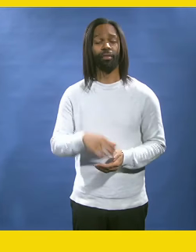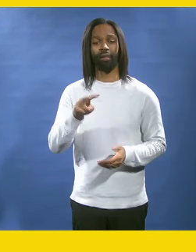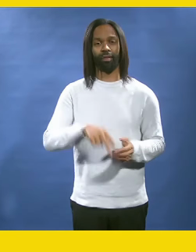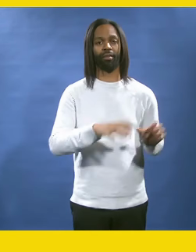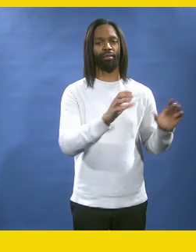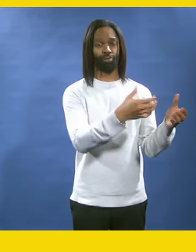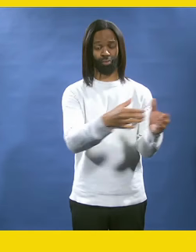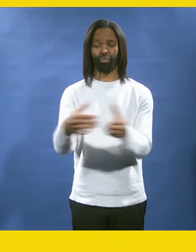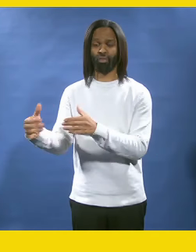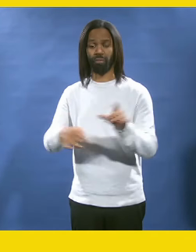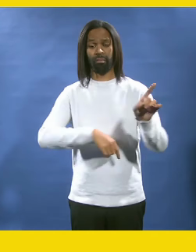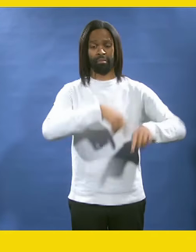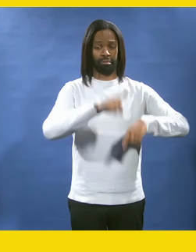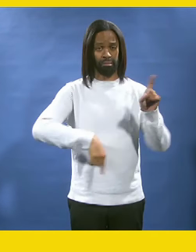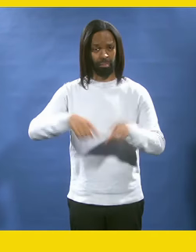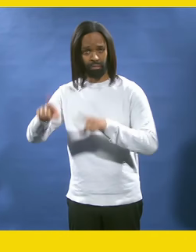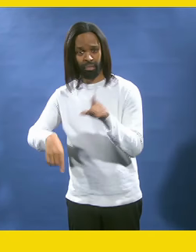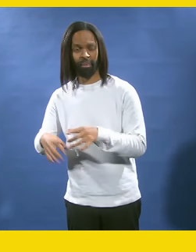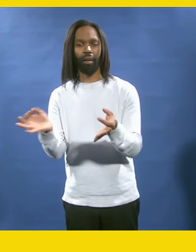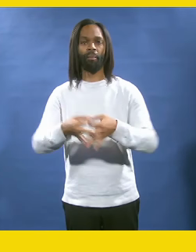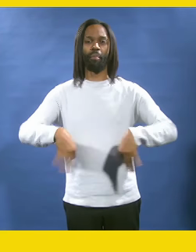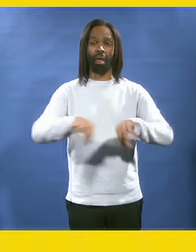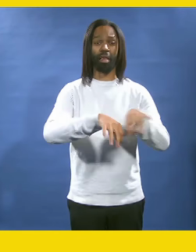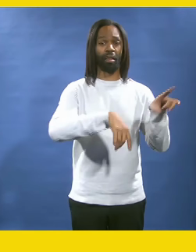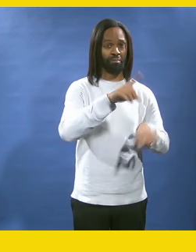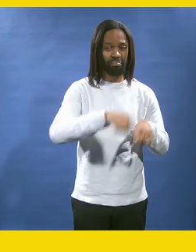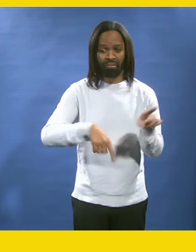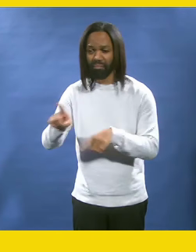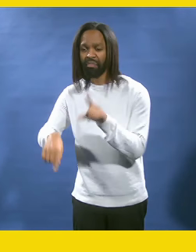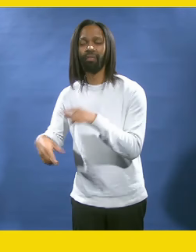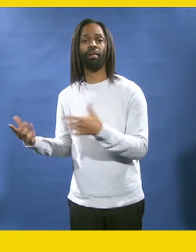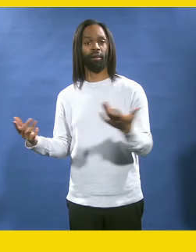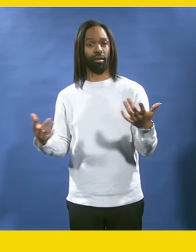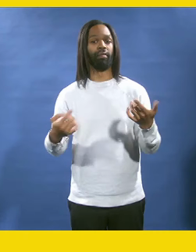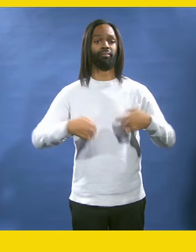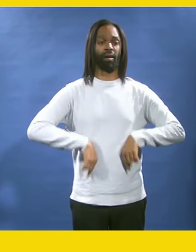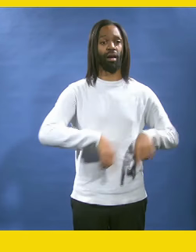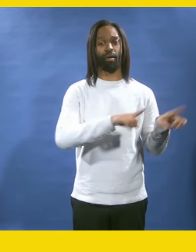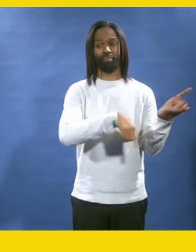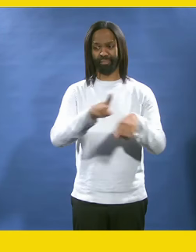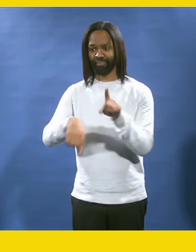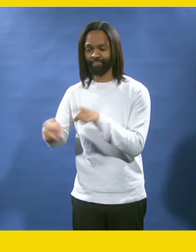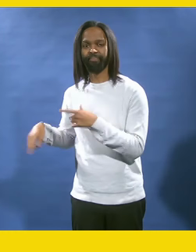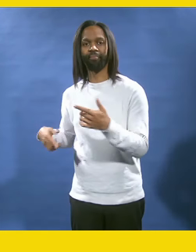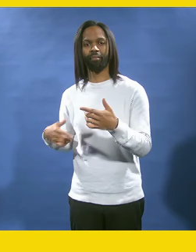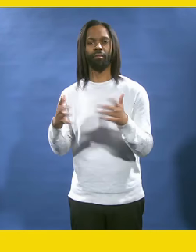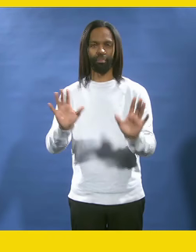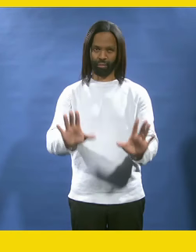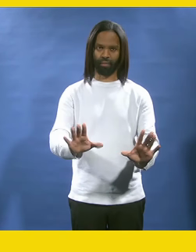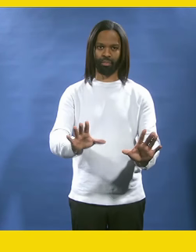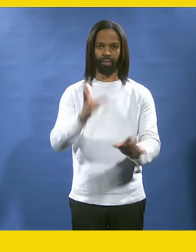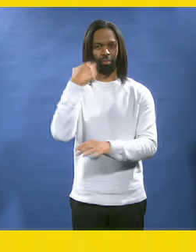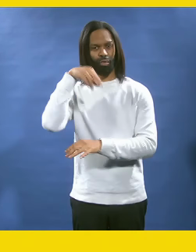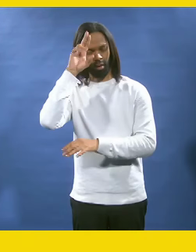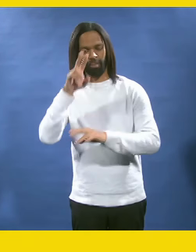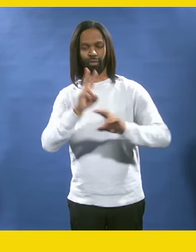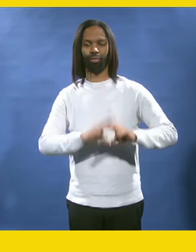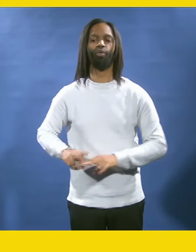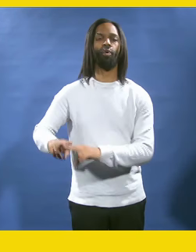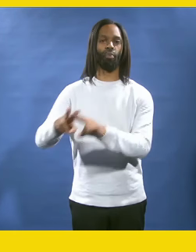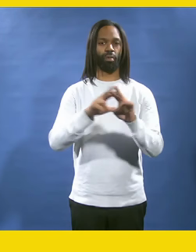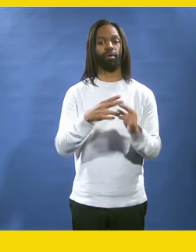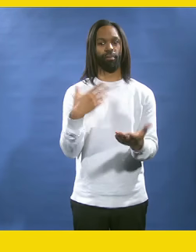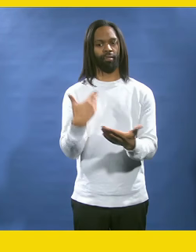l'autre, d'un pays à l'autre, d'un État à l'autre, l'Europe et l'Union peuvent et doivent être